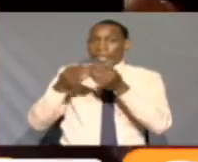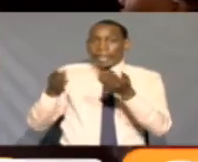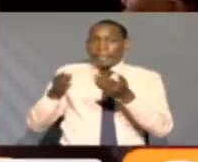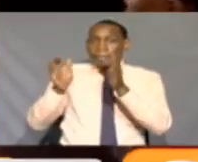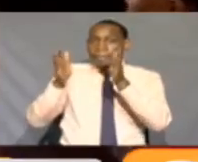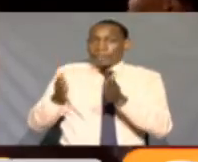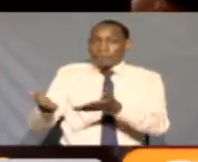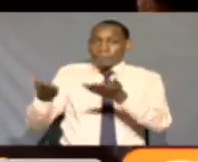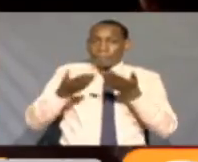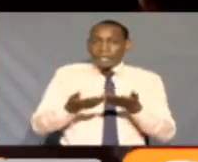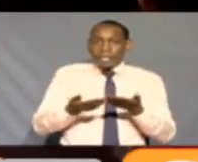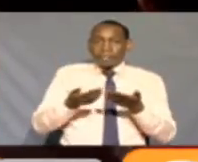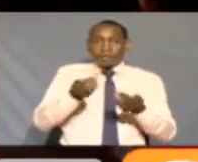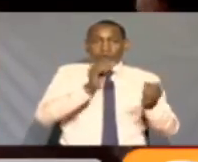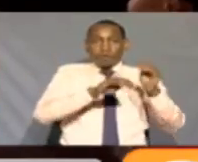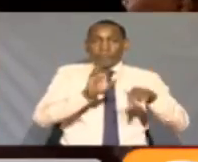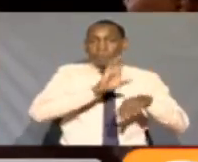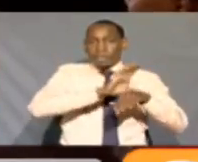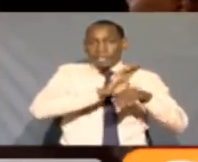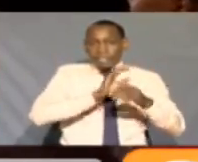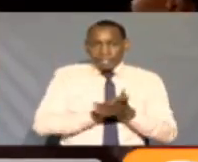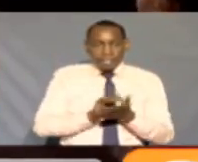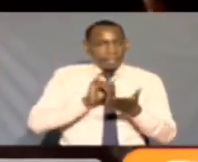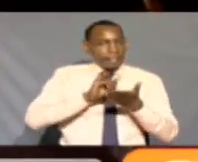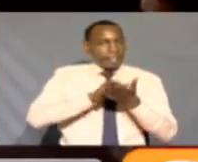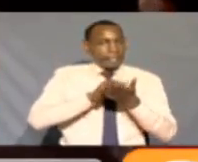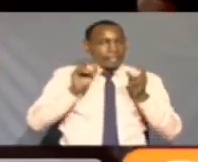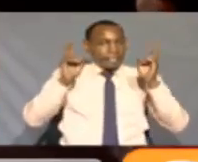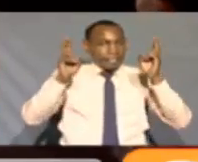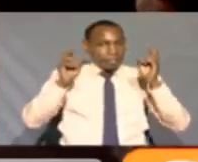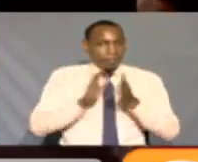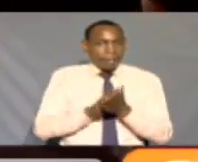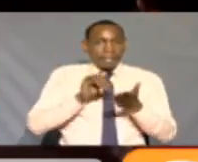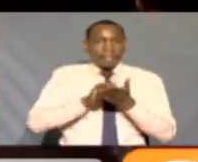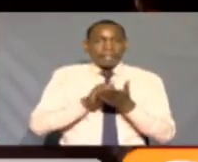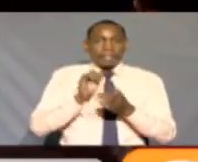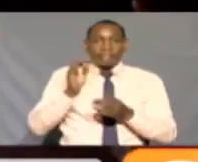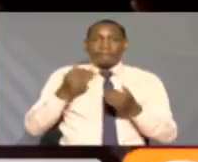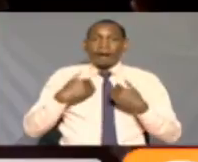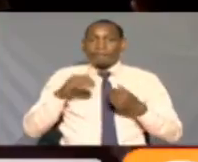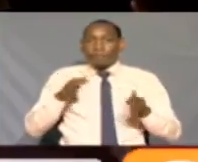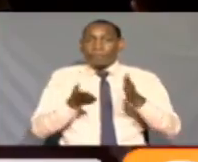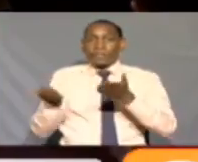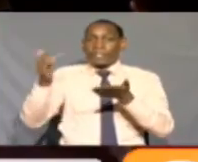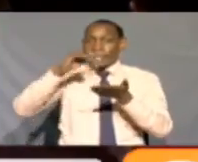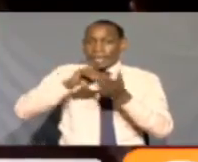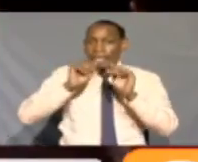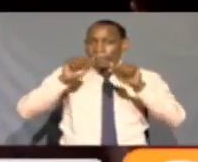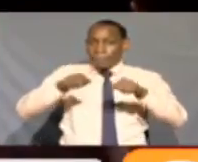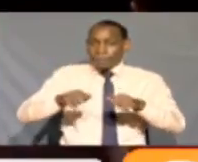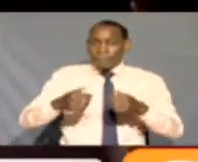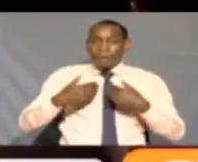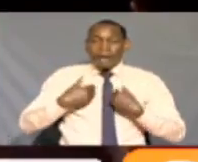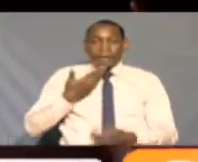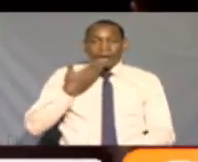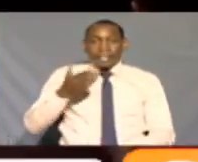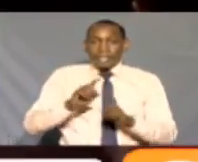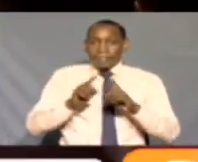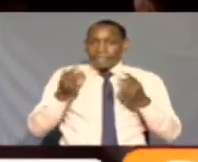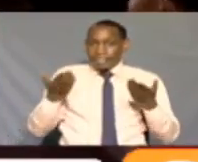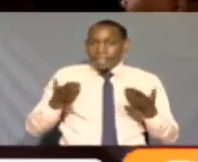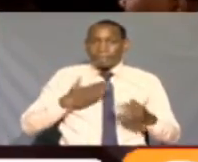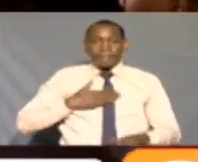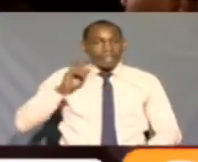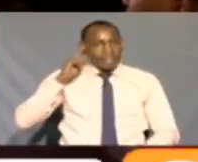sadaka kanisani. Nadhani hayo ndio masuala ambayo tukipata nafasi nyingine tutaweza kupata majibu, lakini